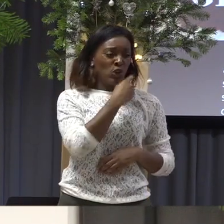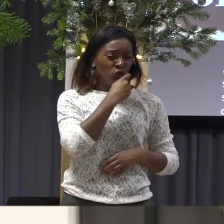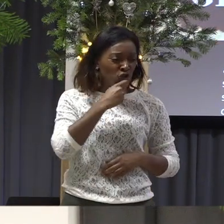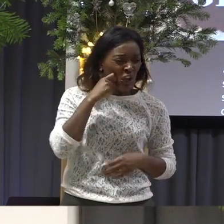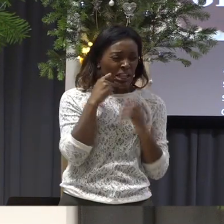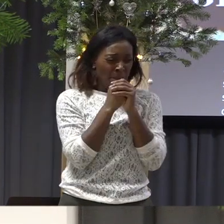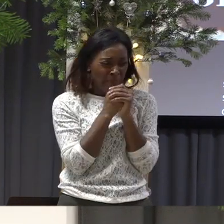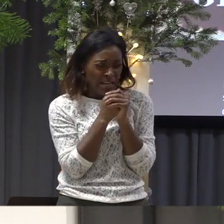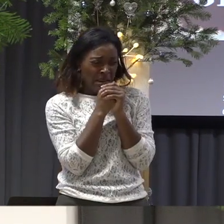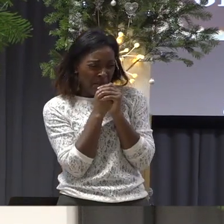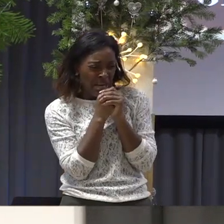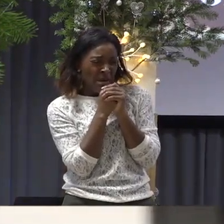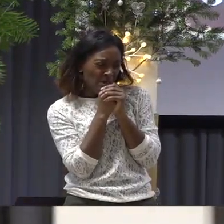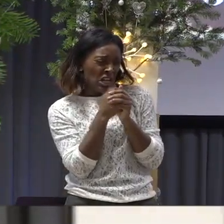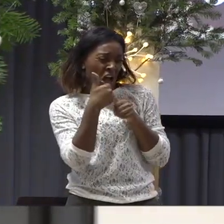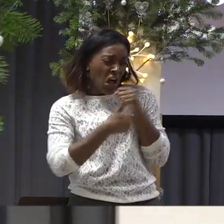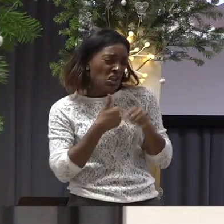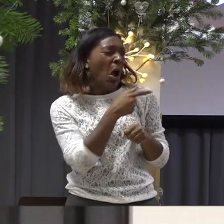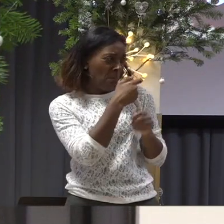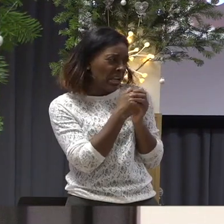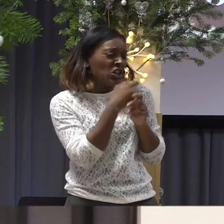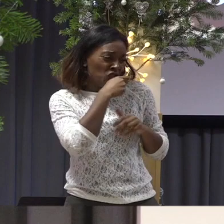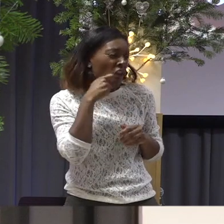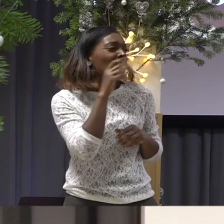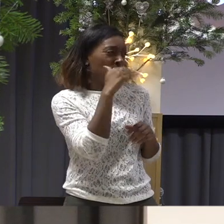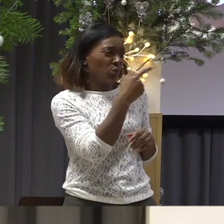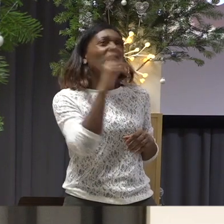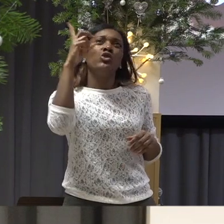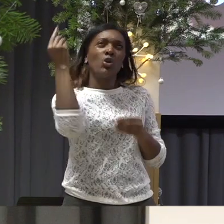Mais non, mais non, mais non. Je ne suis pas en train de dire de ne pas prier.